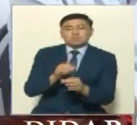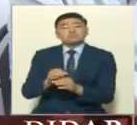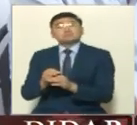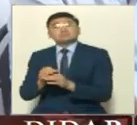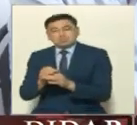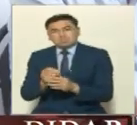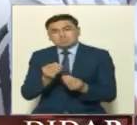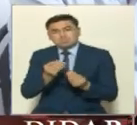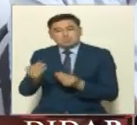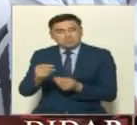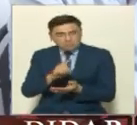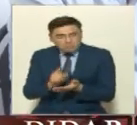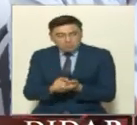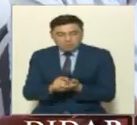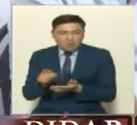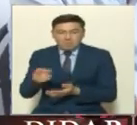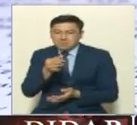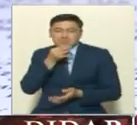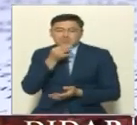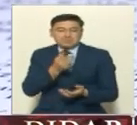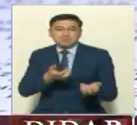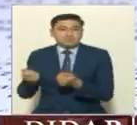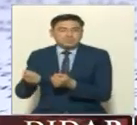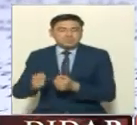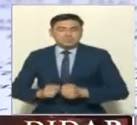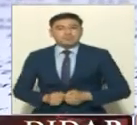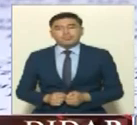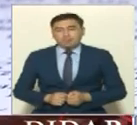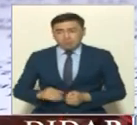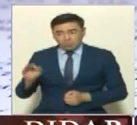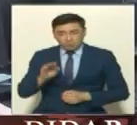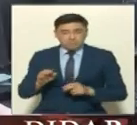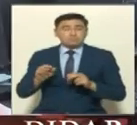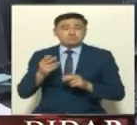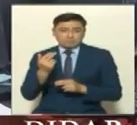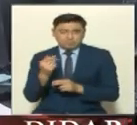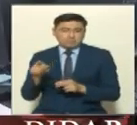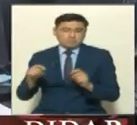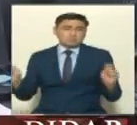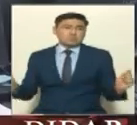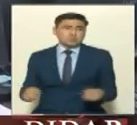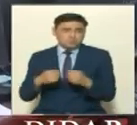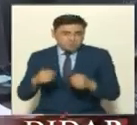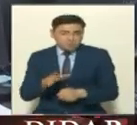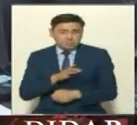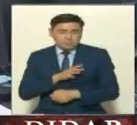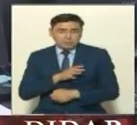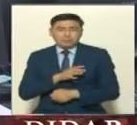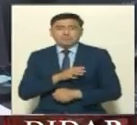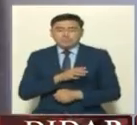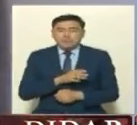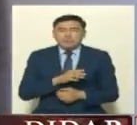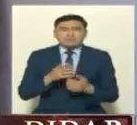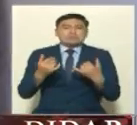В региональной палате частных судебных исполнителей подтвердили, что данные нарушения имели место быть. По словам заместителя руководителя палаты,